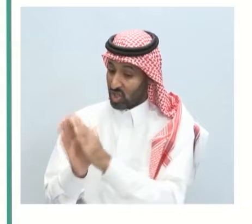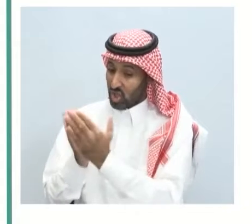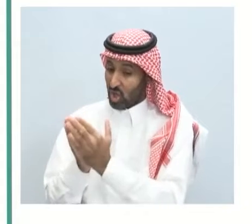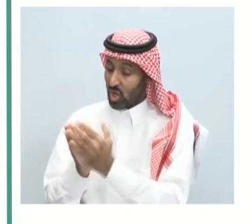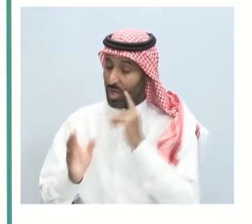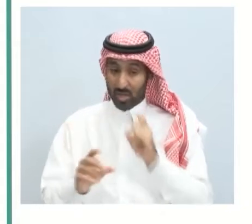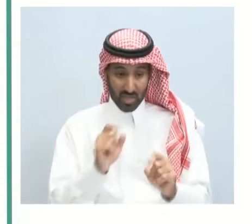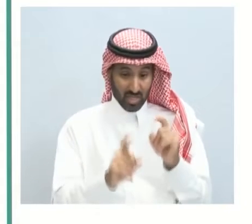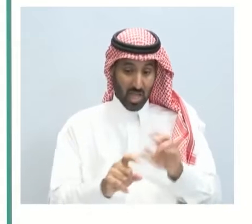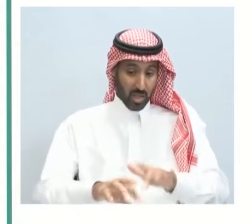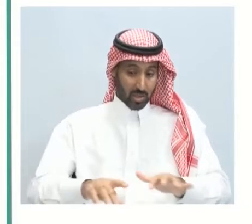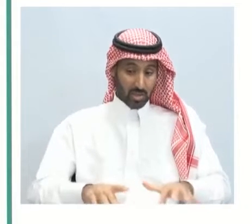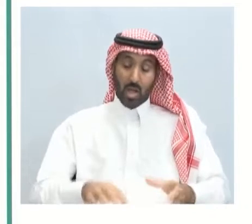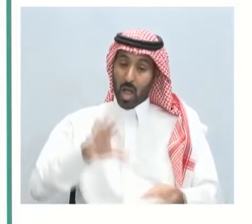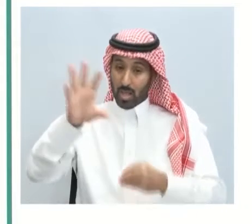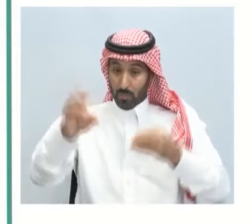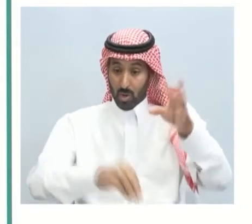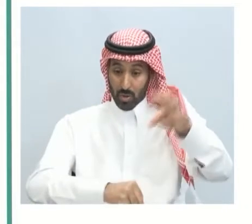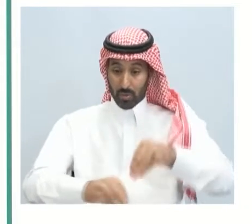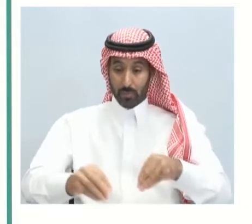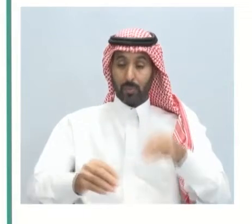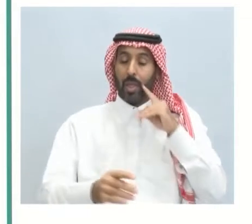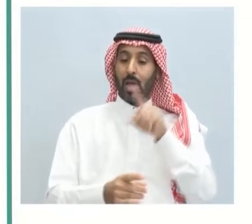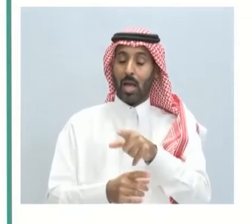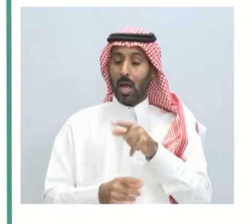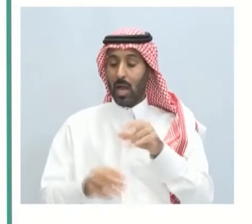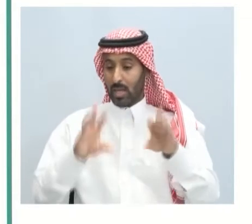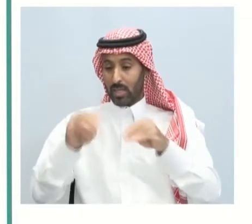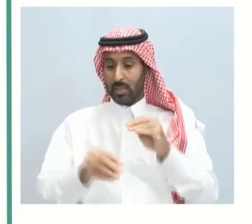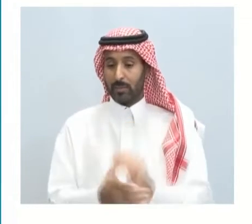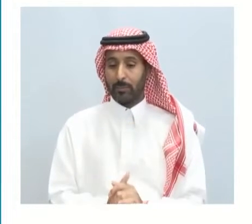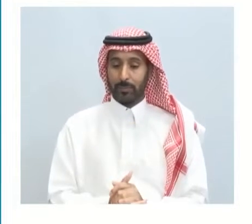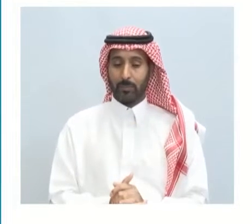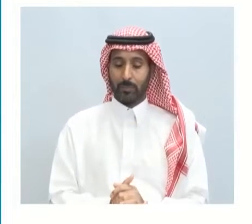والانترنت لجمع هذه المعلومات عن هذا